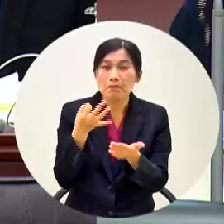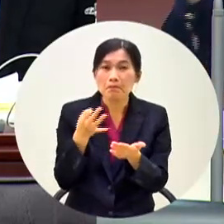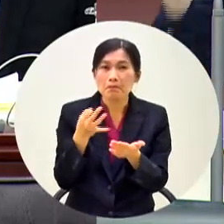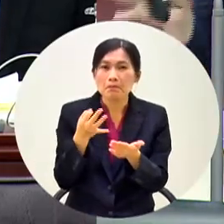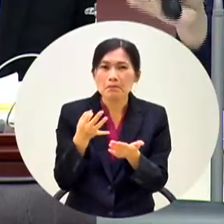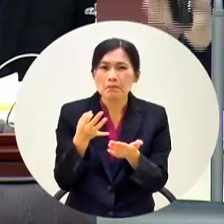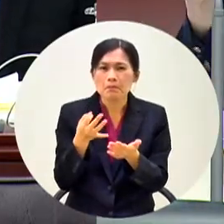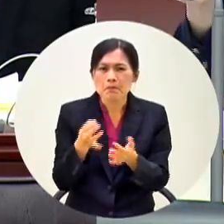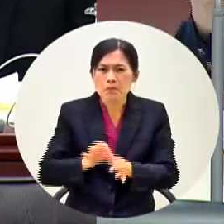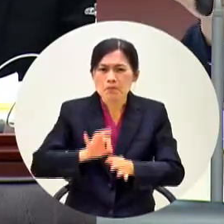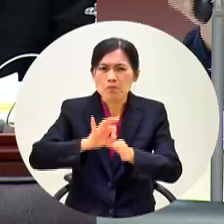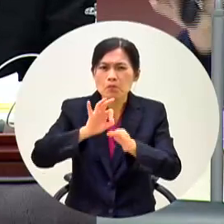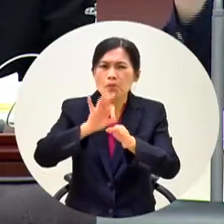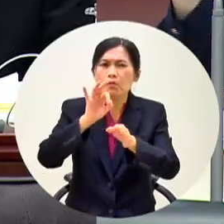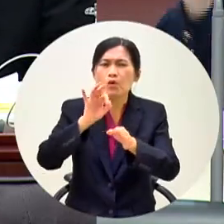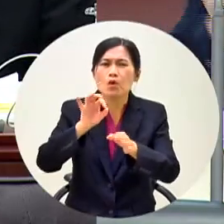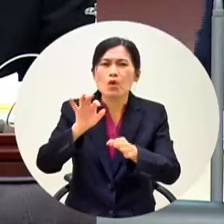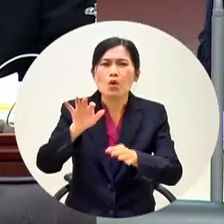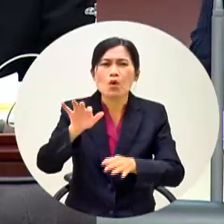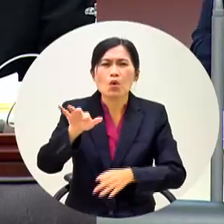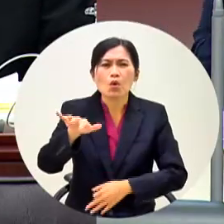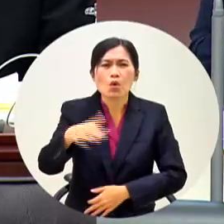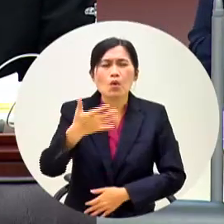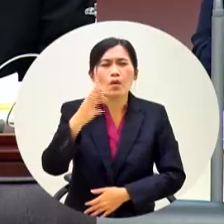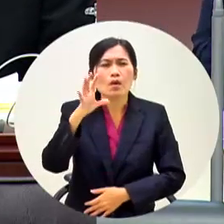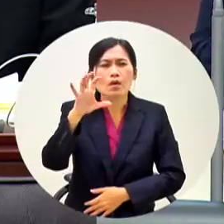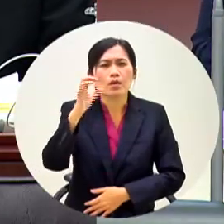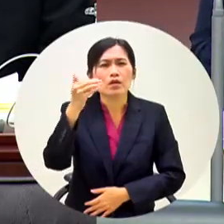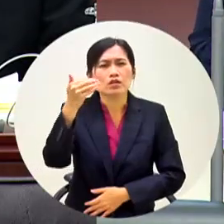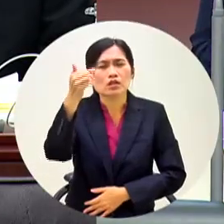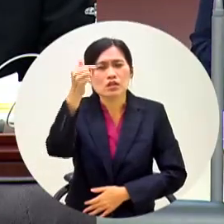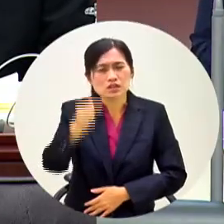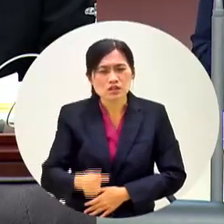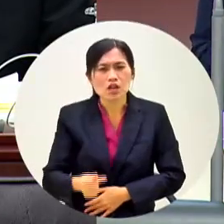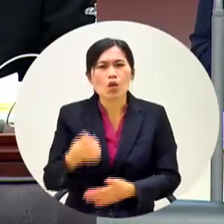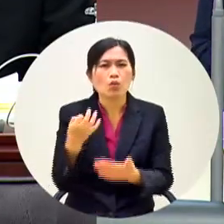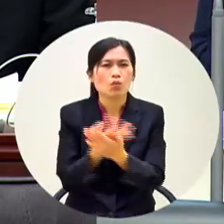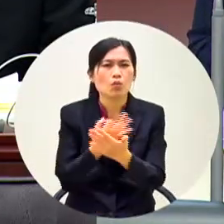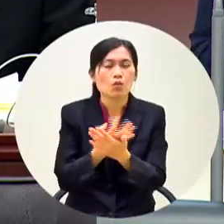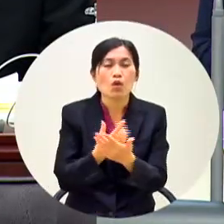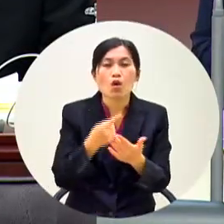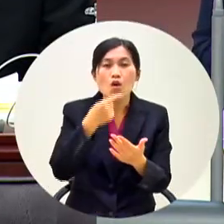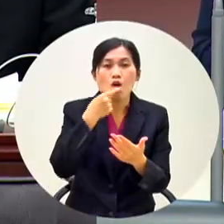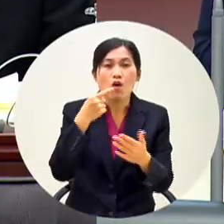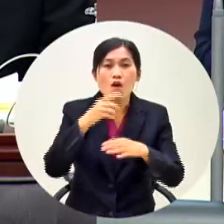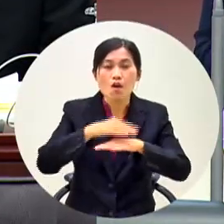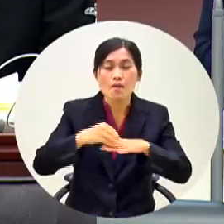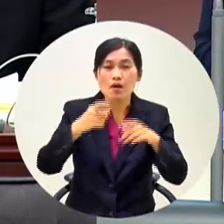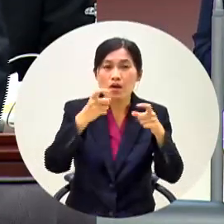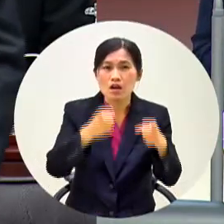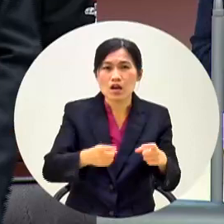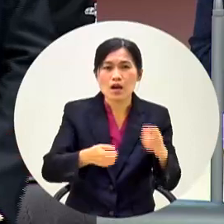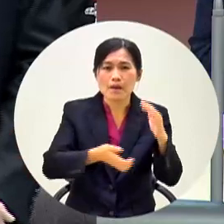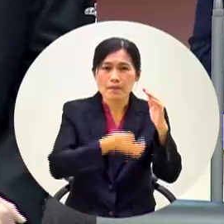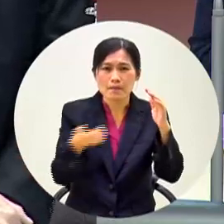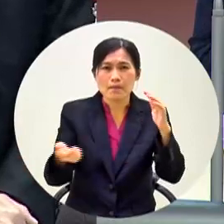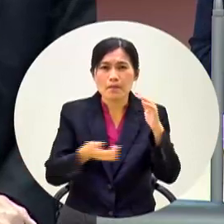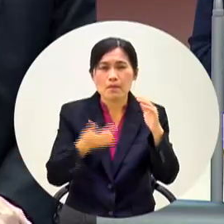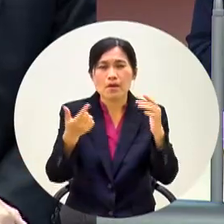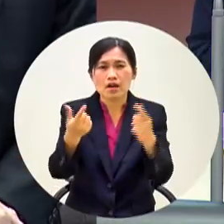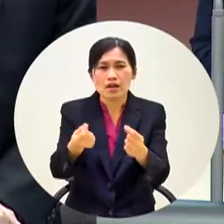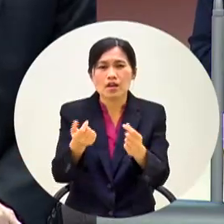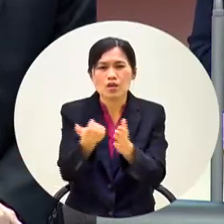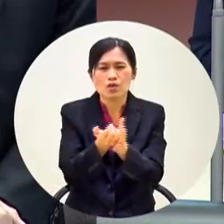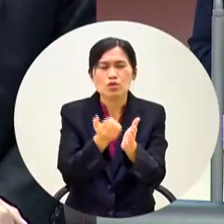上来，你们的总金额589亿一定不够。红毛港迁村也是一样，它也不断在预算的追加当中